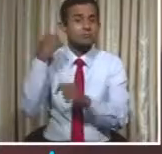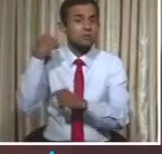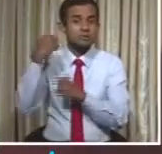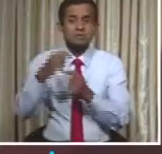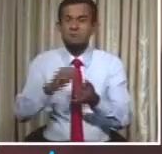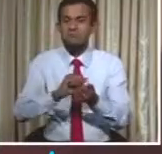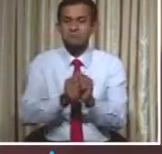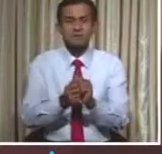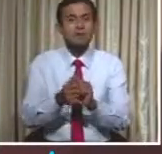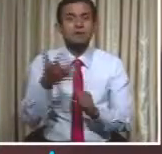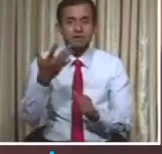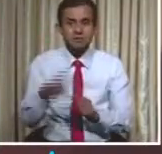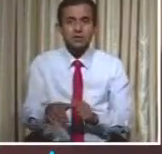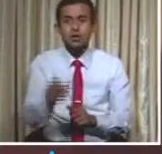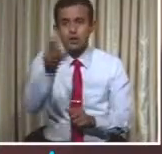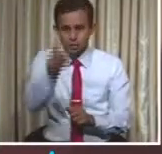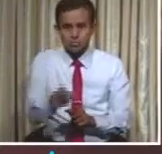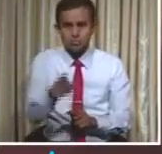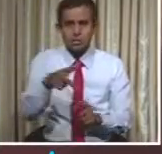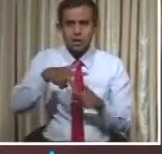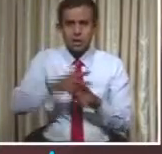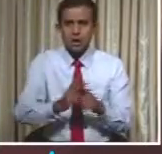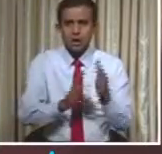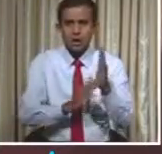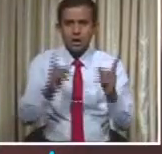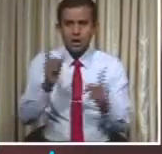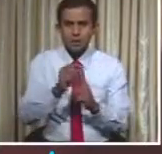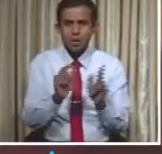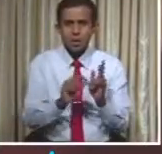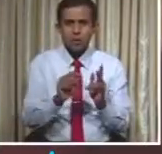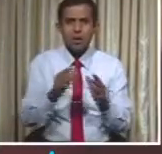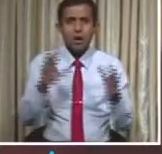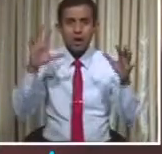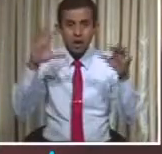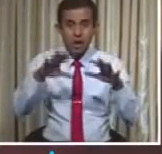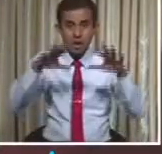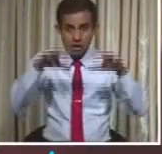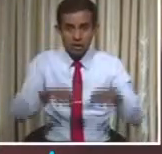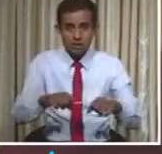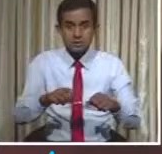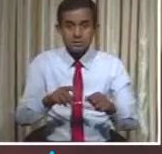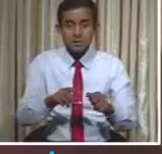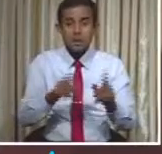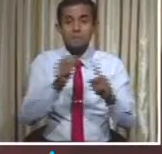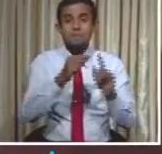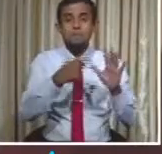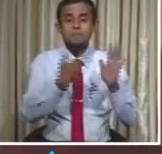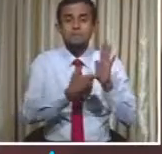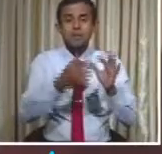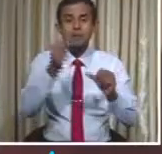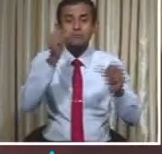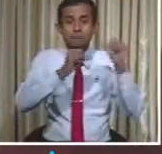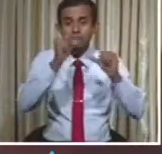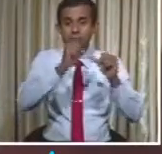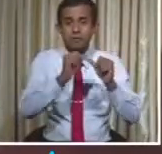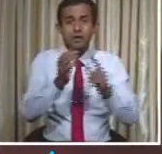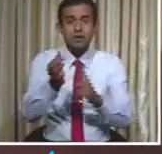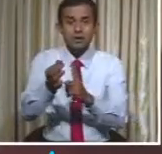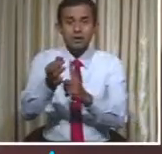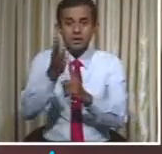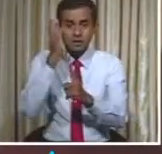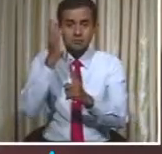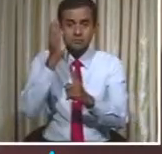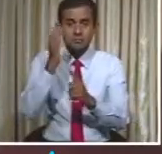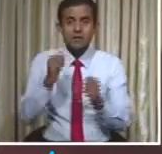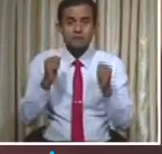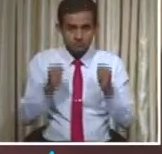වෙනස් කරන්න සිද්ධ වෙලා තියෙනවා. ඔබතුමා කර්මාන්ත අමාත්‍යාංශයට අදාළ පරන්තන් රසායනික කර්මාන්ත ශාලාවේ සභාපතිවරයා විදියට